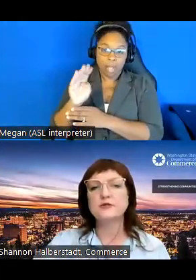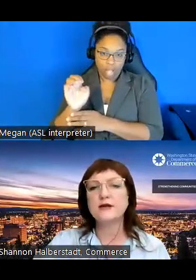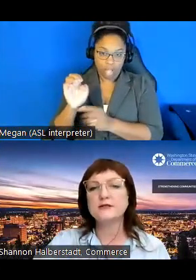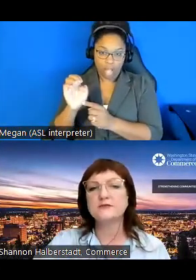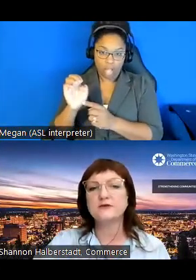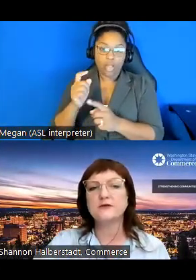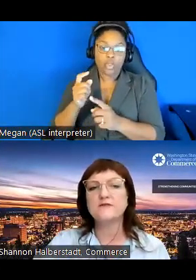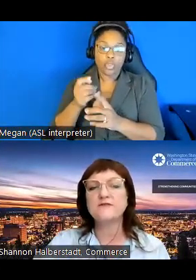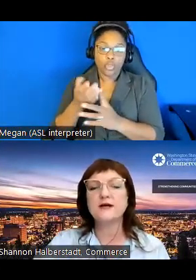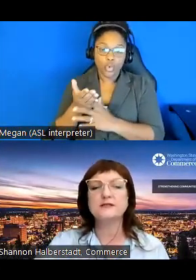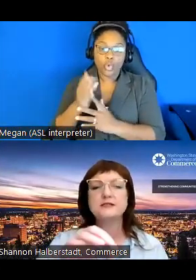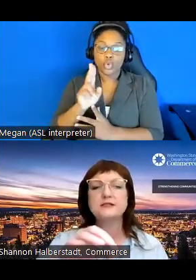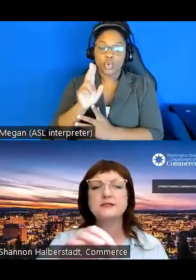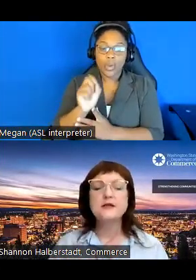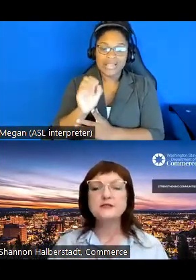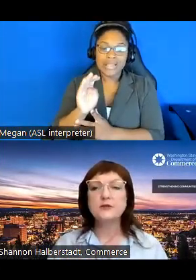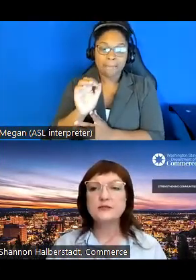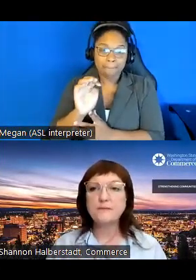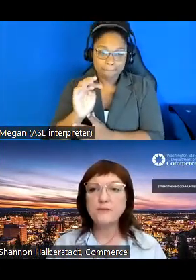US Bank